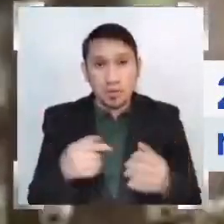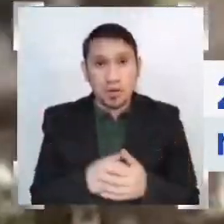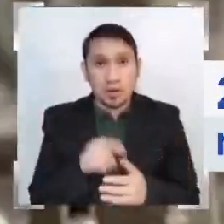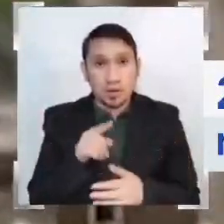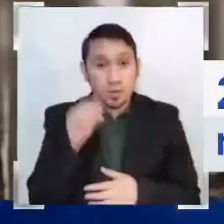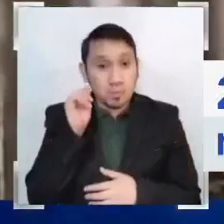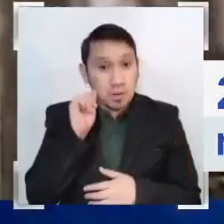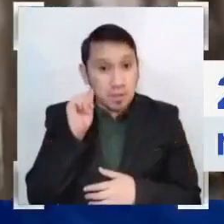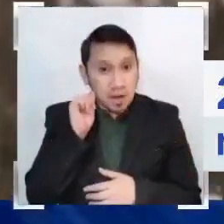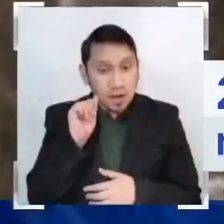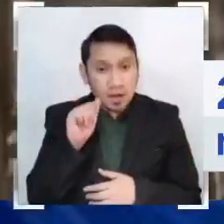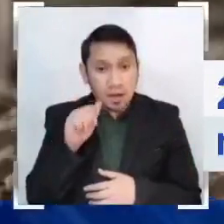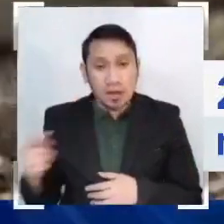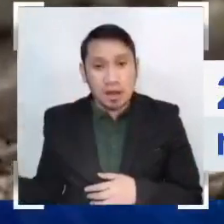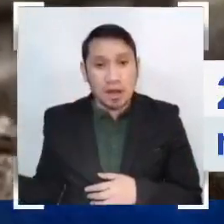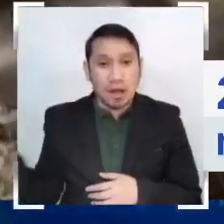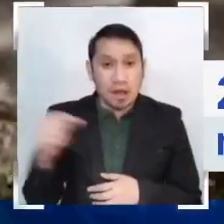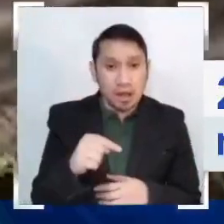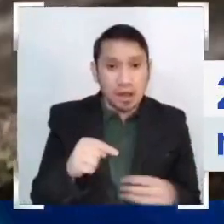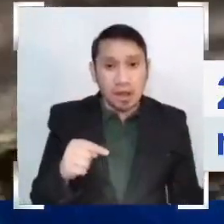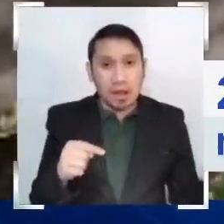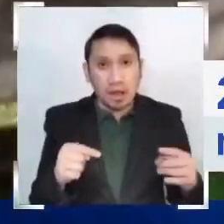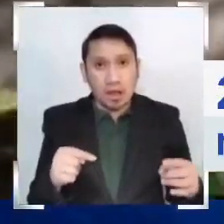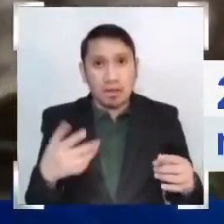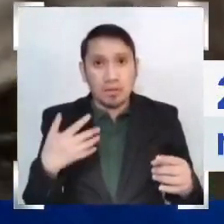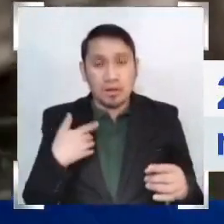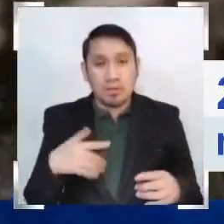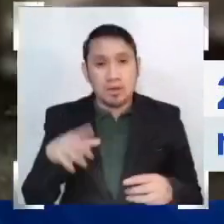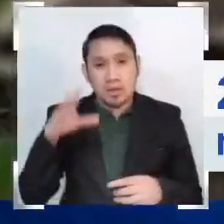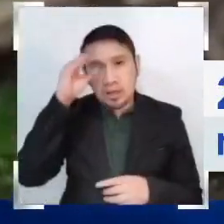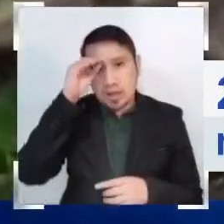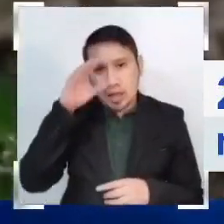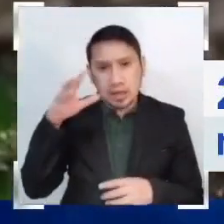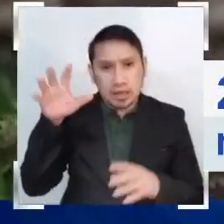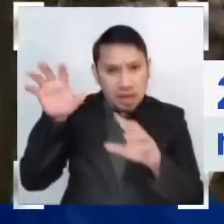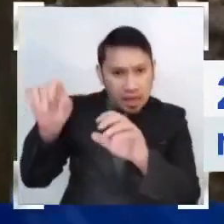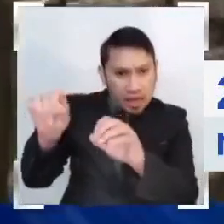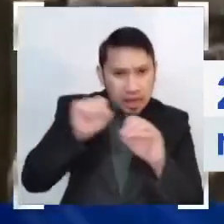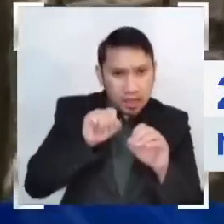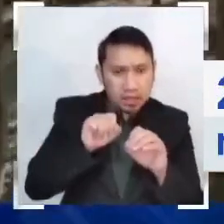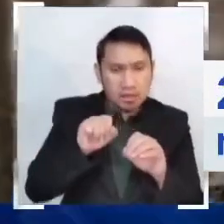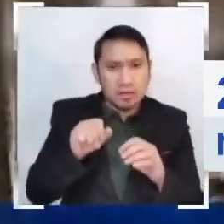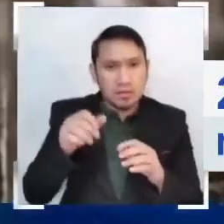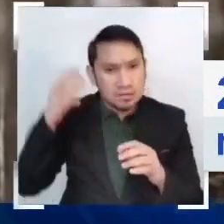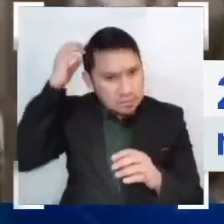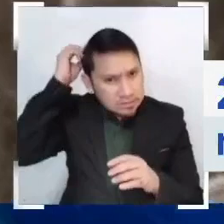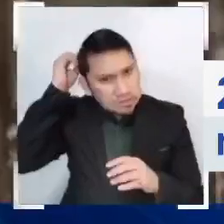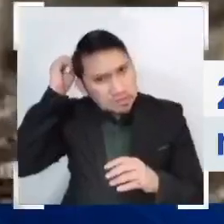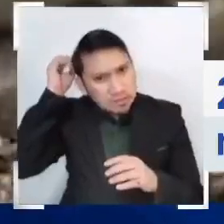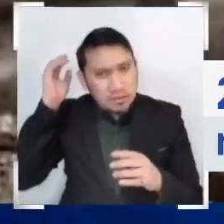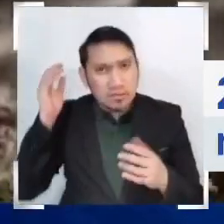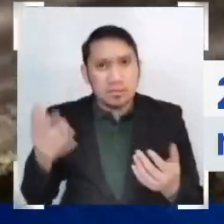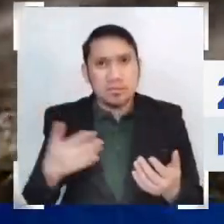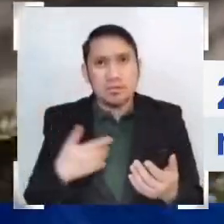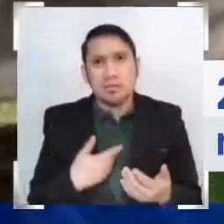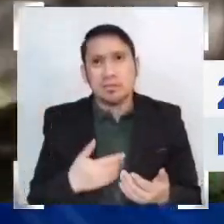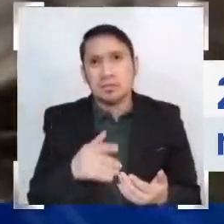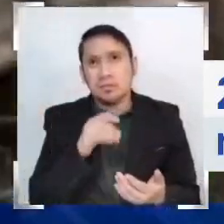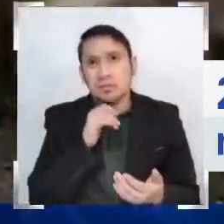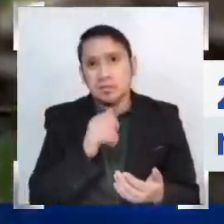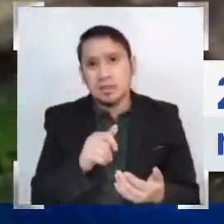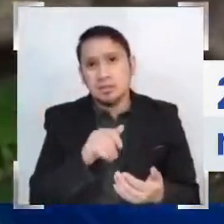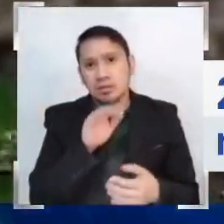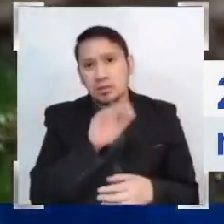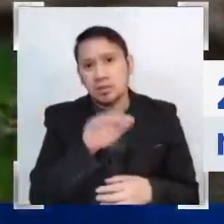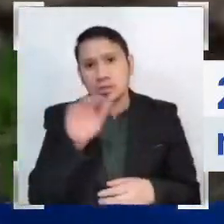kabilang grupo. Saka siya hinatak ng isang lalaki at sinabunutan. Ayon sa lokal na pamahalaan, hindi nila naipatawag ang mga sangkot dahil